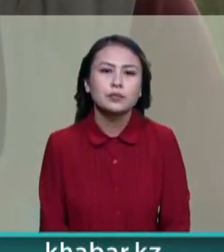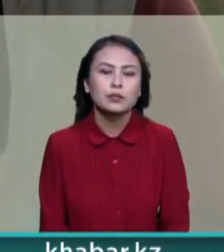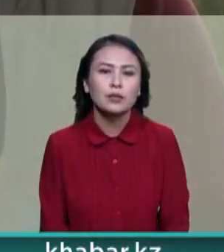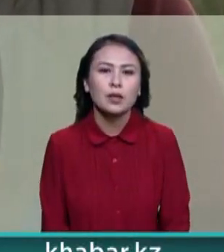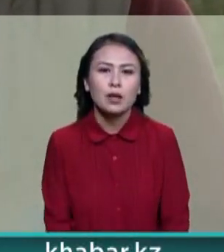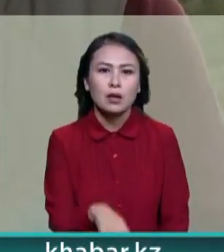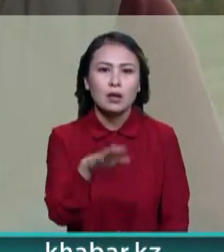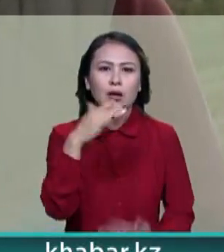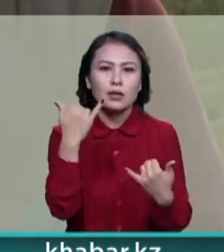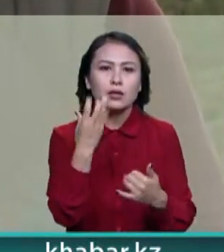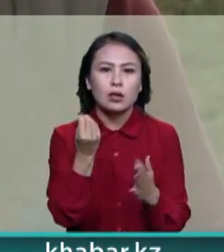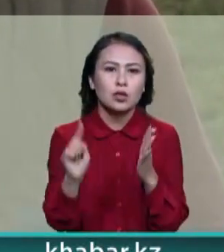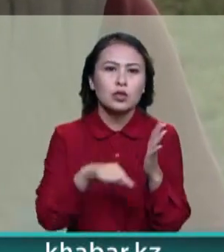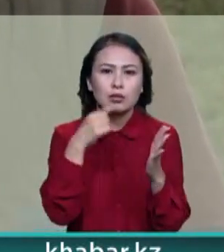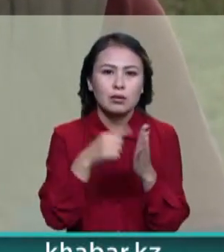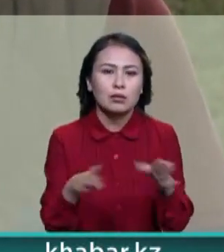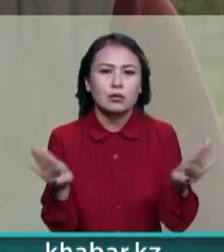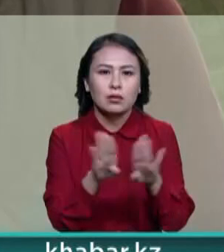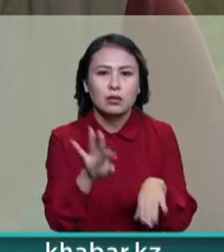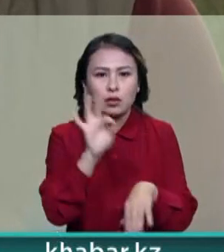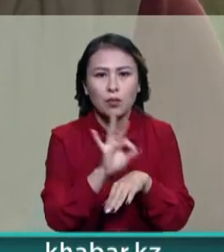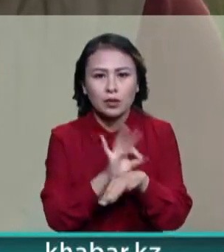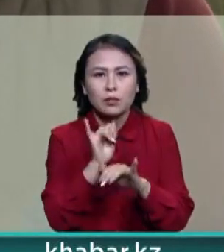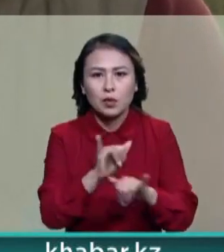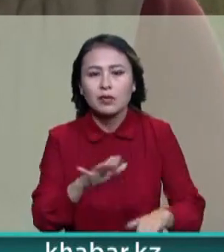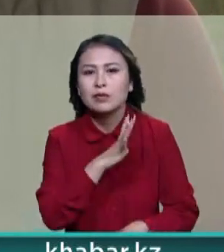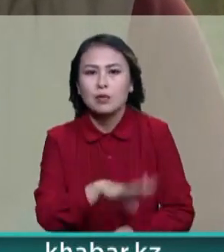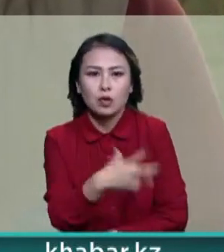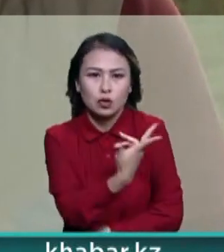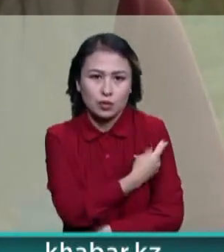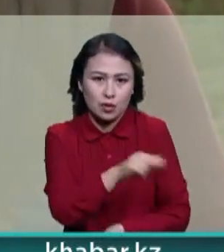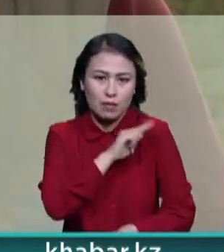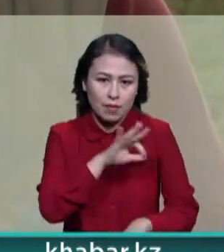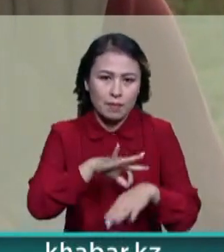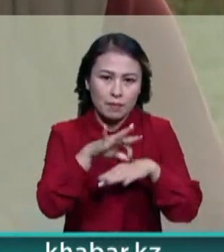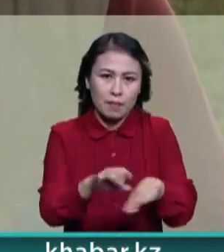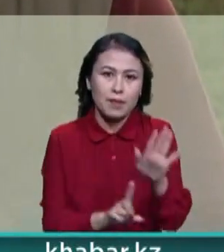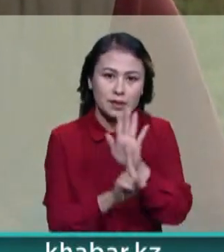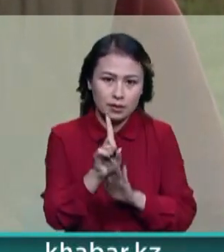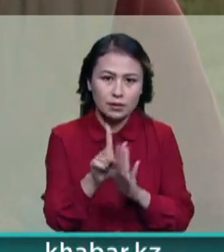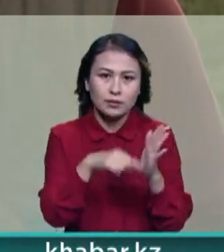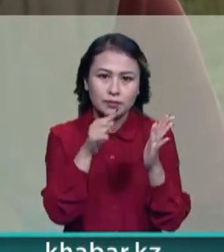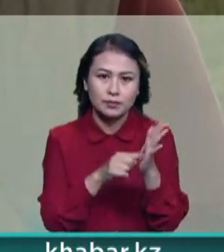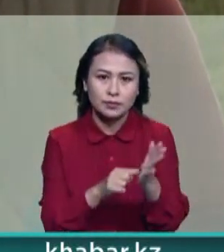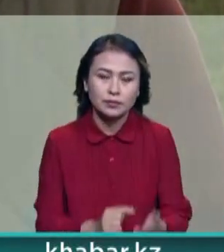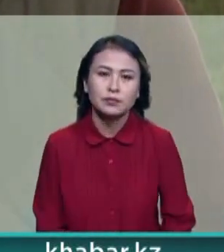жоқ. Самат, бізде тағы бір сұрақ. Қазір тұмаудың одан әрі тарап кетпеу үшін вакцинациялау жұмыстары да басталған